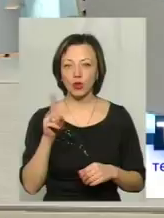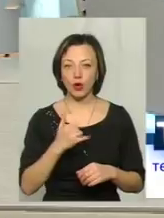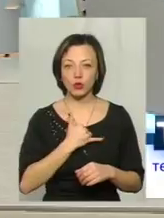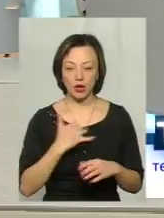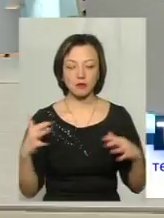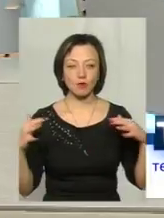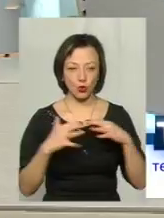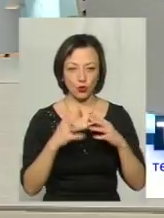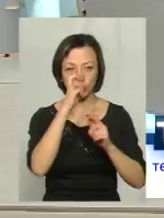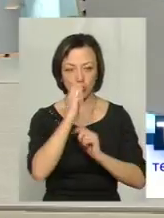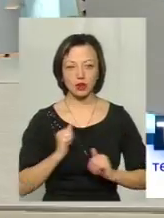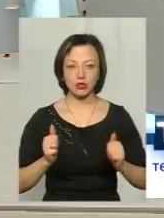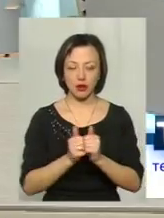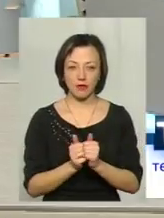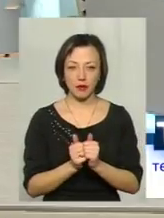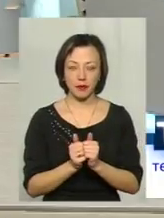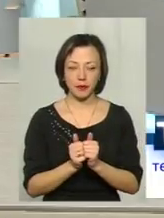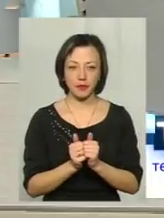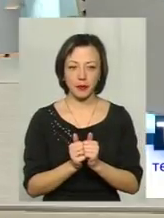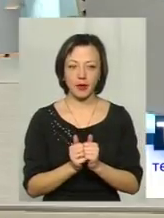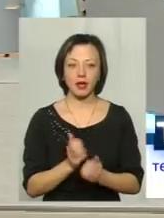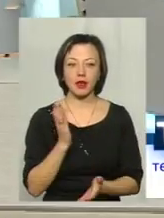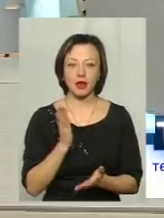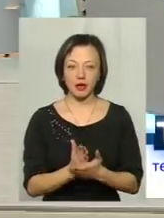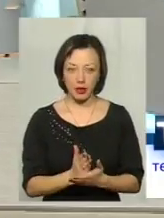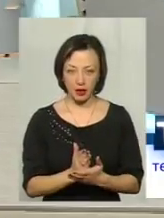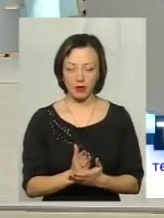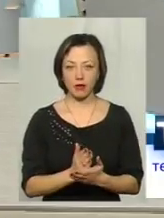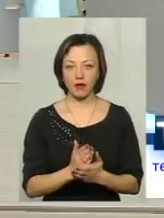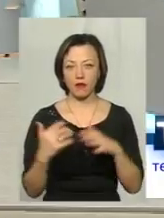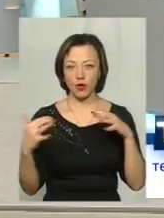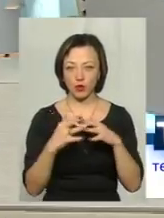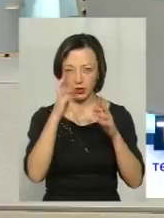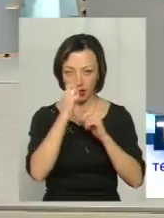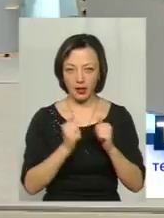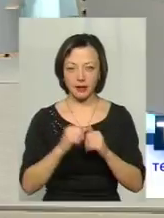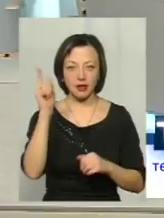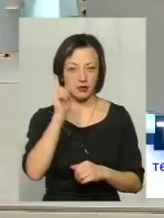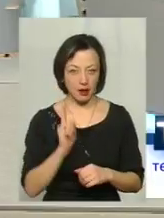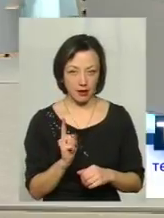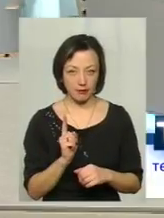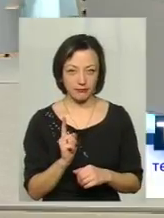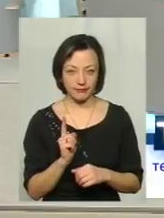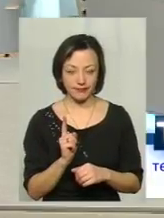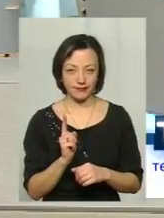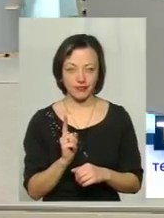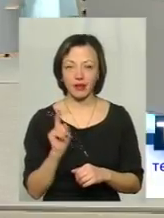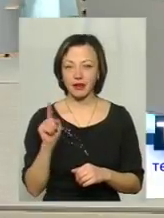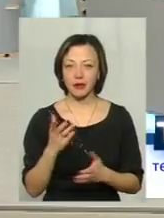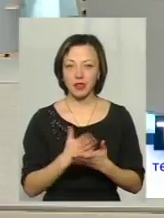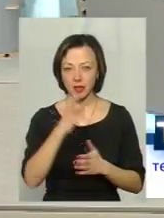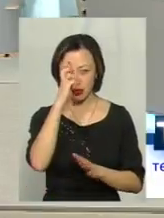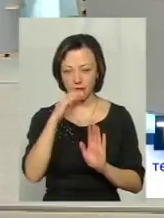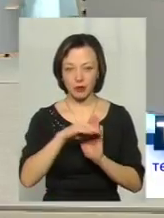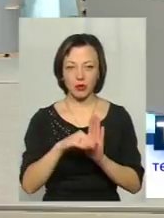воююча держава. Країна. Так. Є воююча країна і Ізраїль. Там є державна